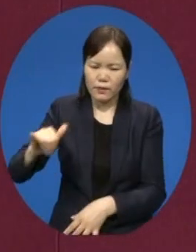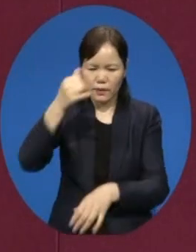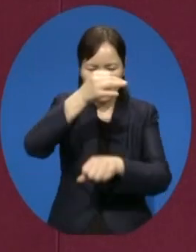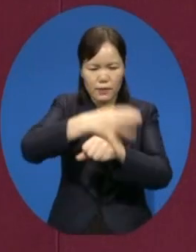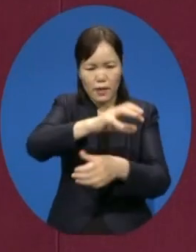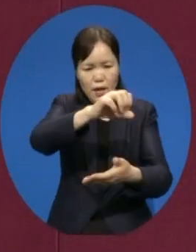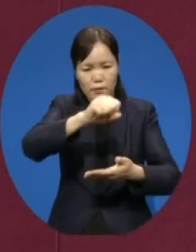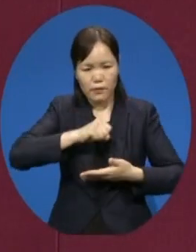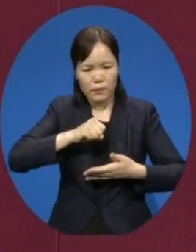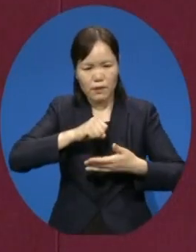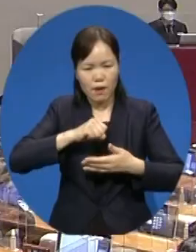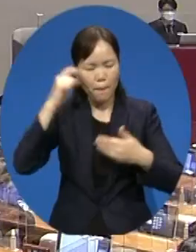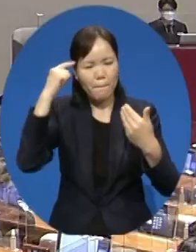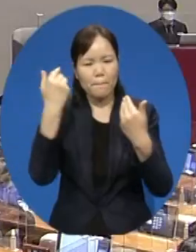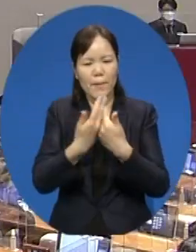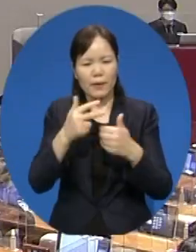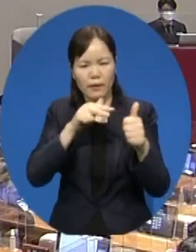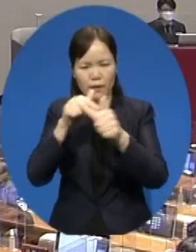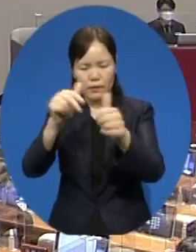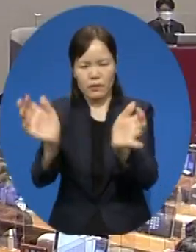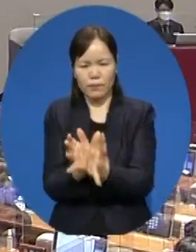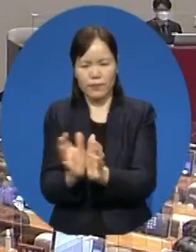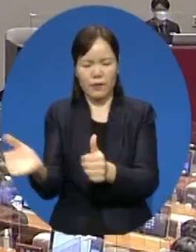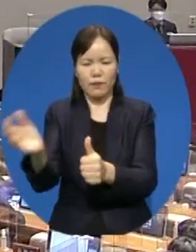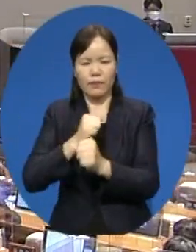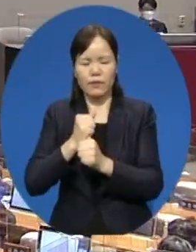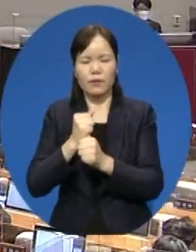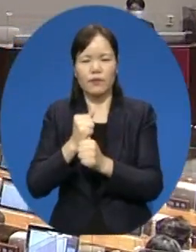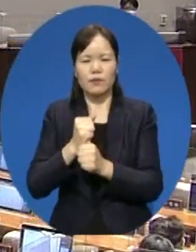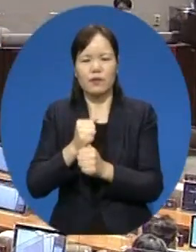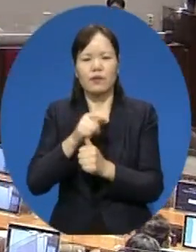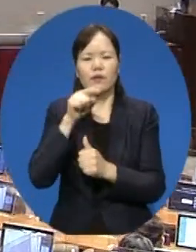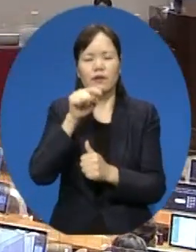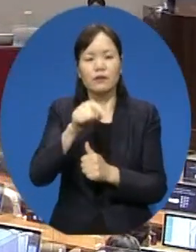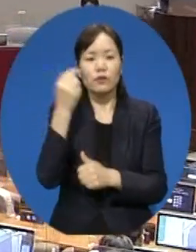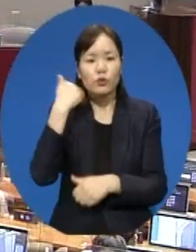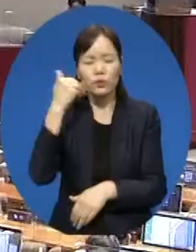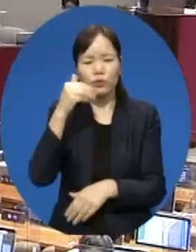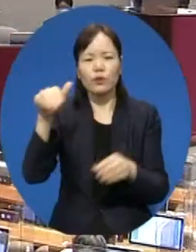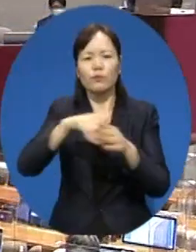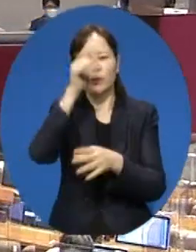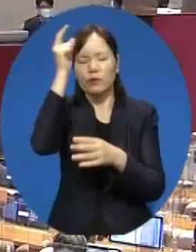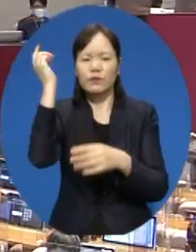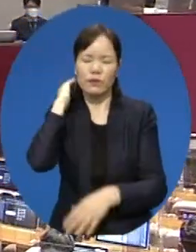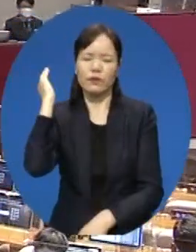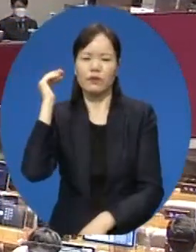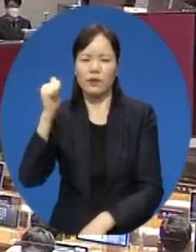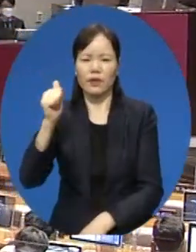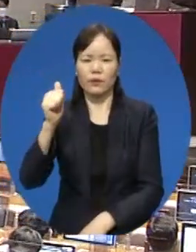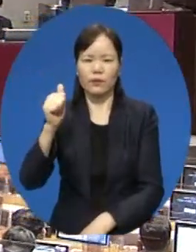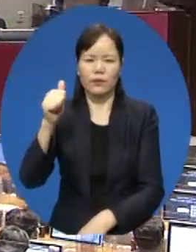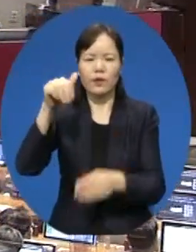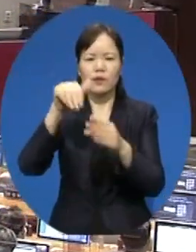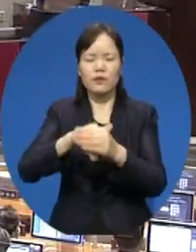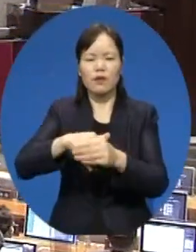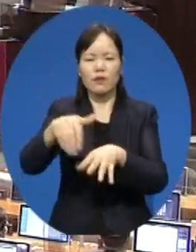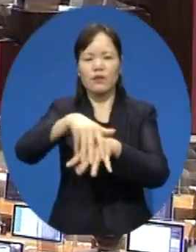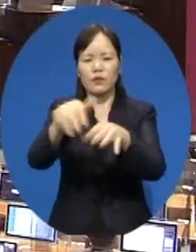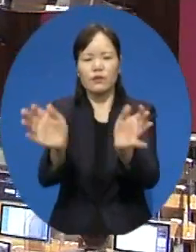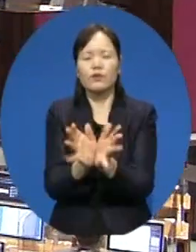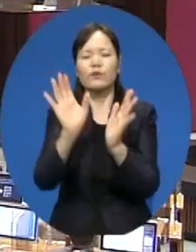간첩단이 붙잡혔습니다. 이들이 문재인 후보 대선 캠프에서 특보로 활동했다고 합니다.